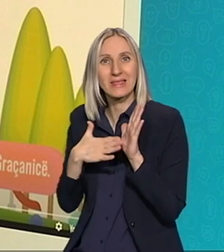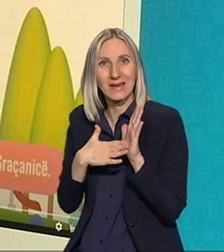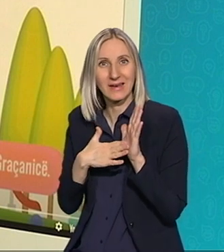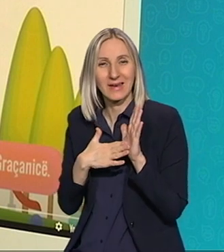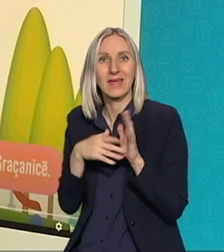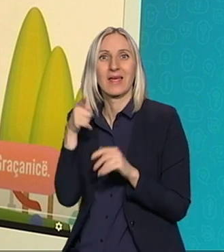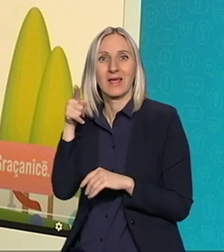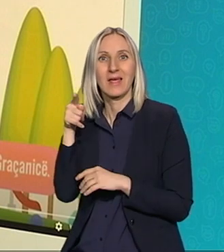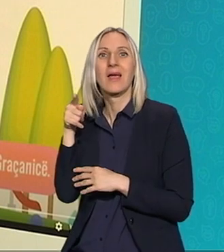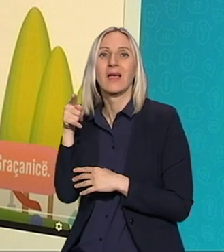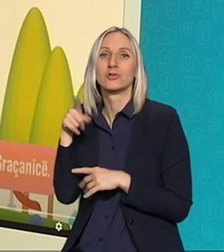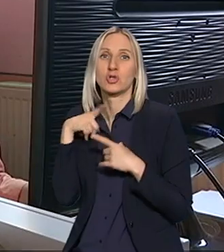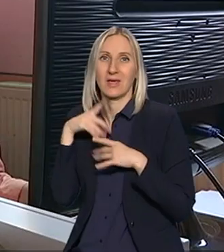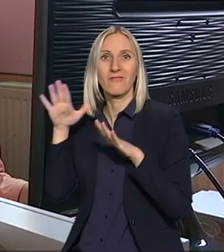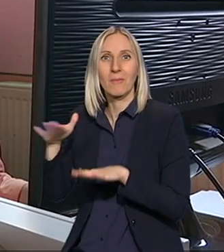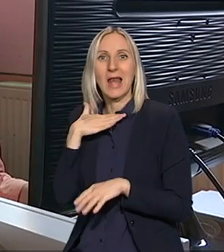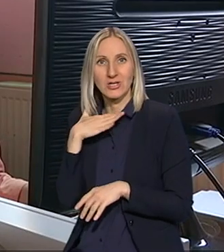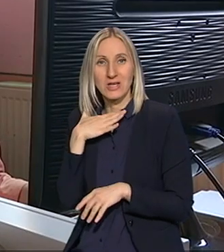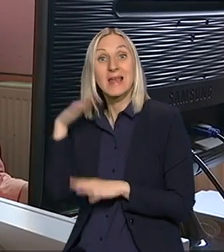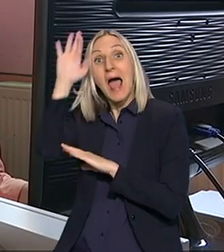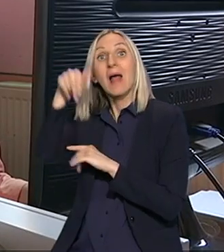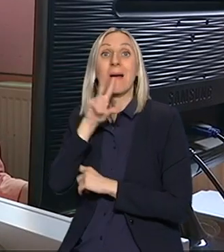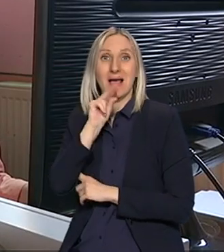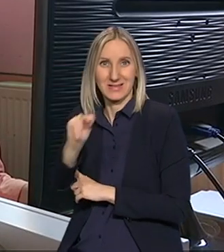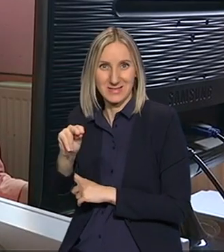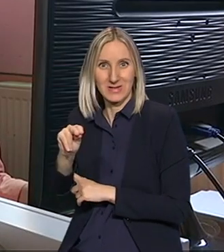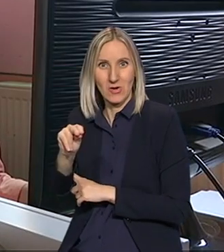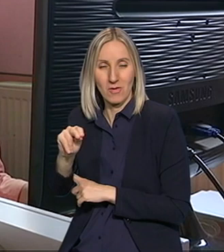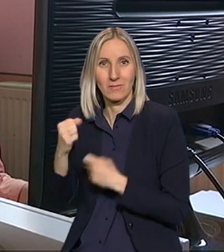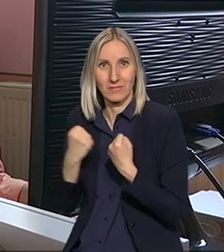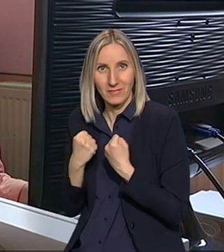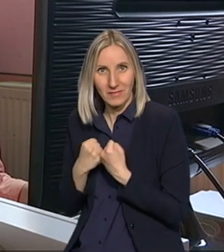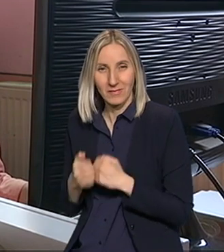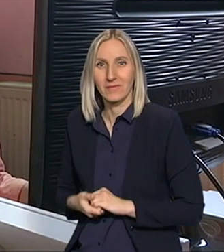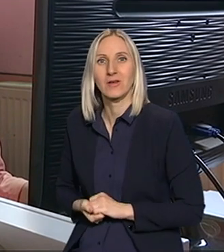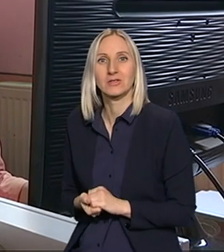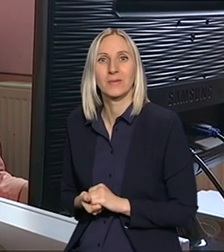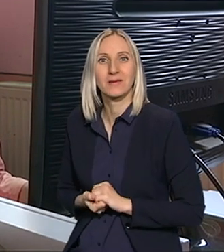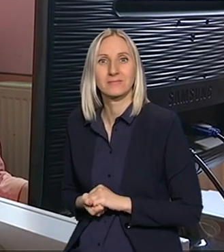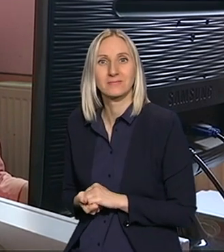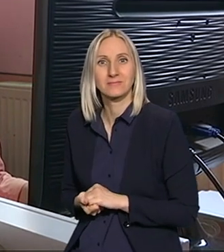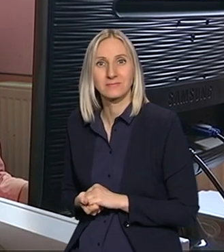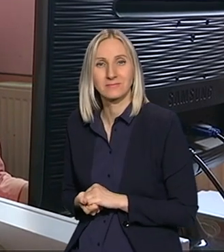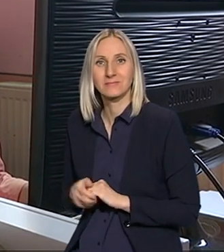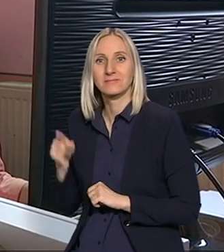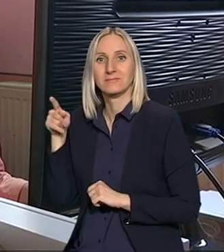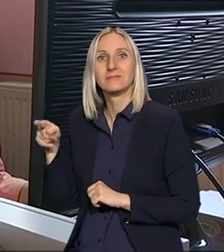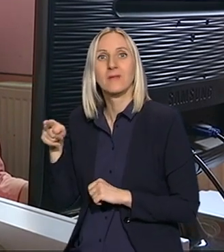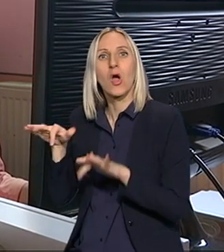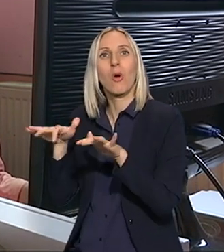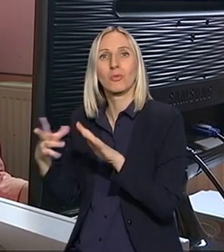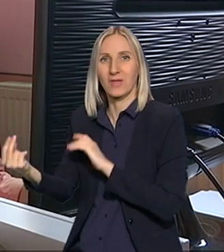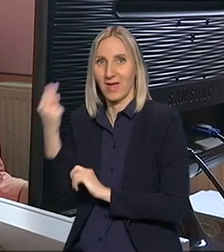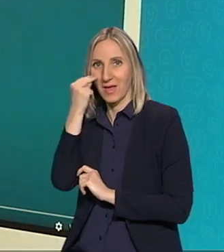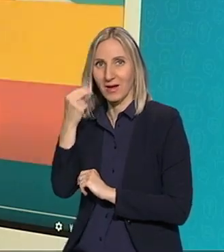na grčanici. Kjo ësht doma e fjetjes. Kjo ësht doma e